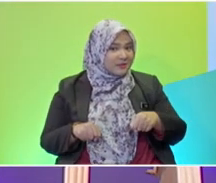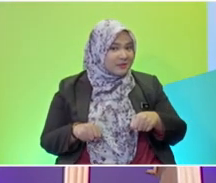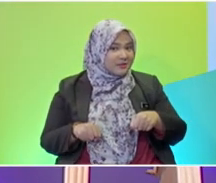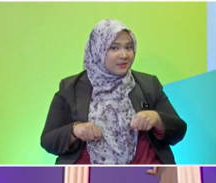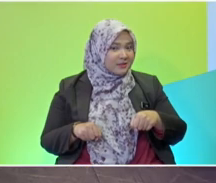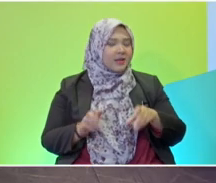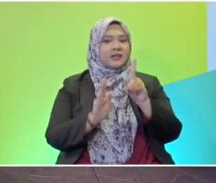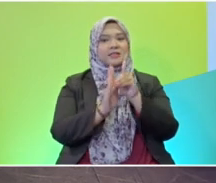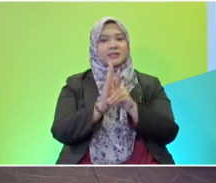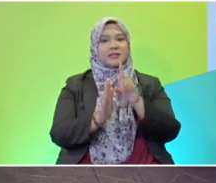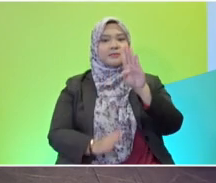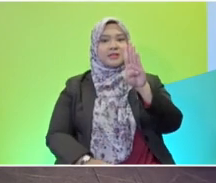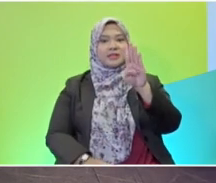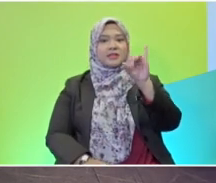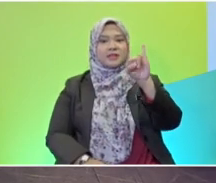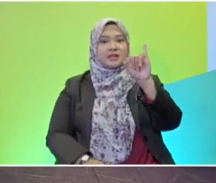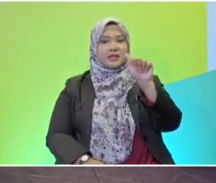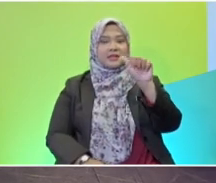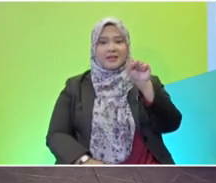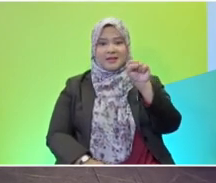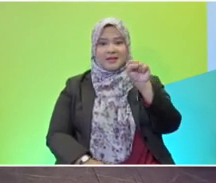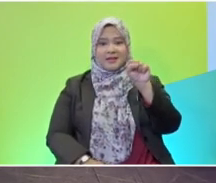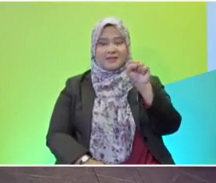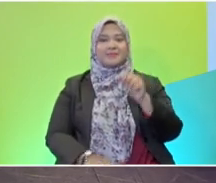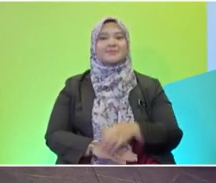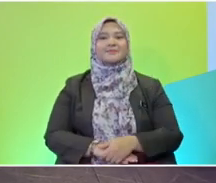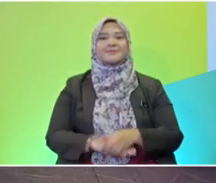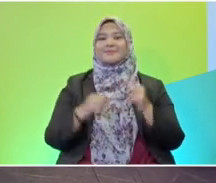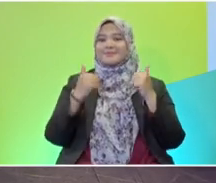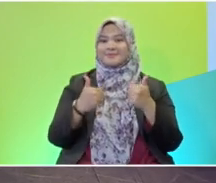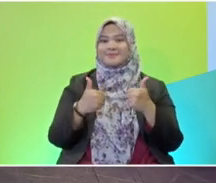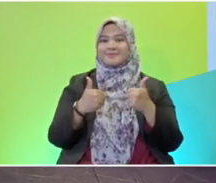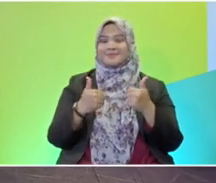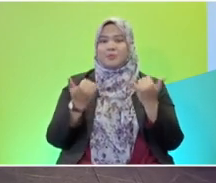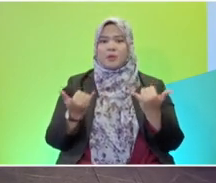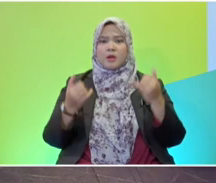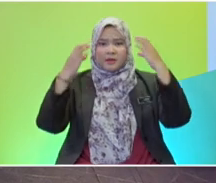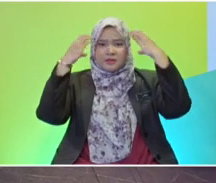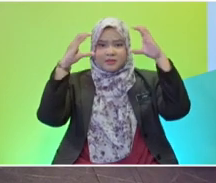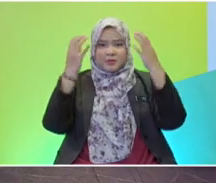kita tinggalkan Anda hari ini dengan satu Prisma bersama dengan saya dan juga